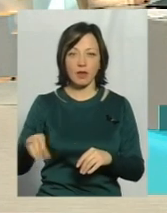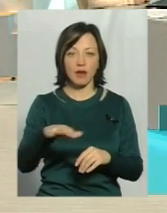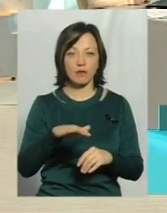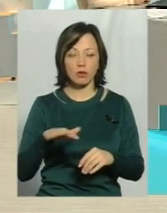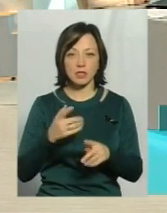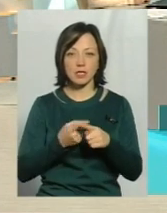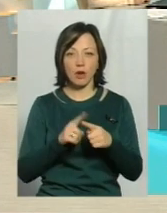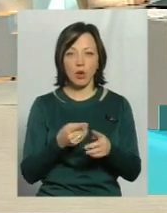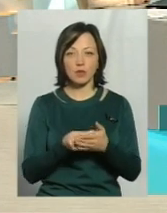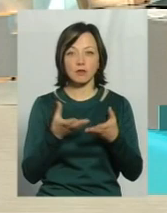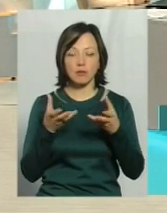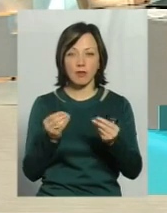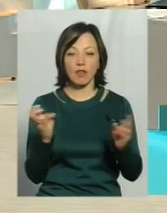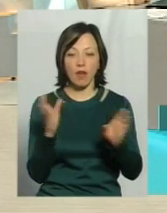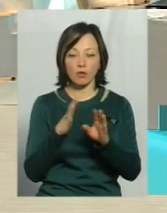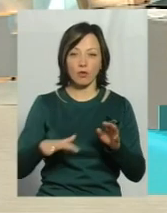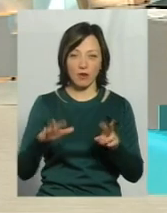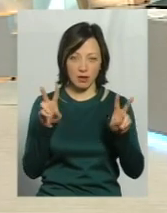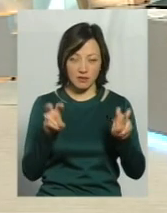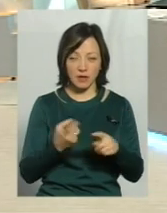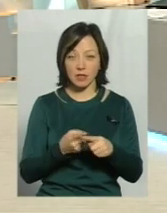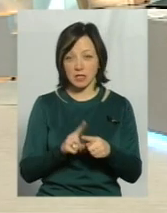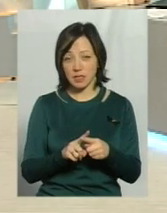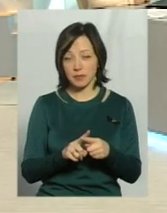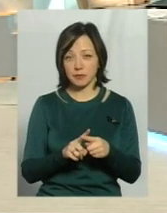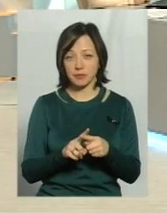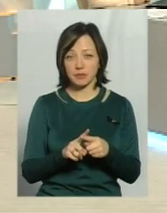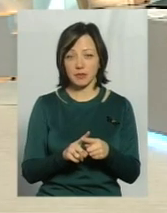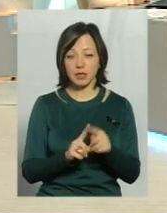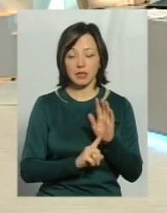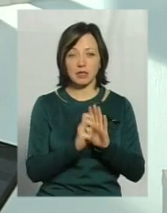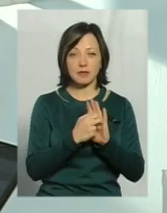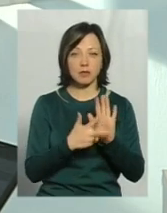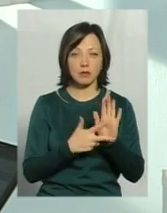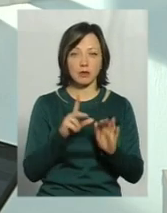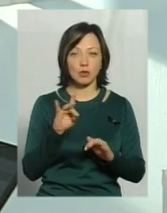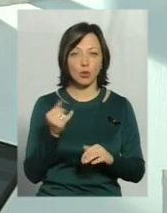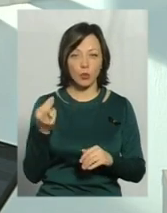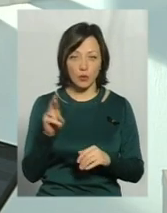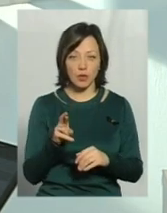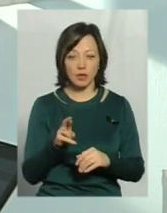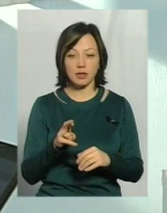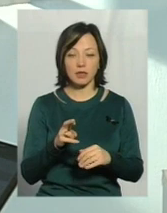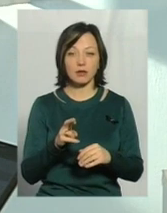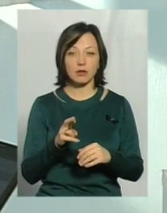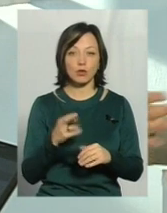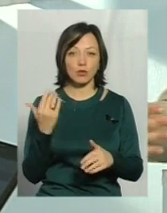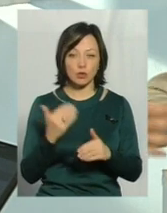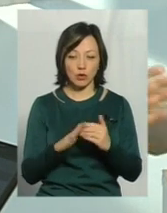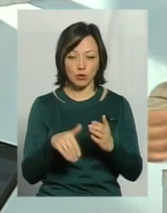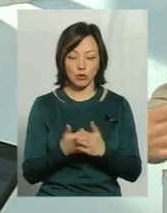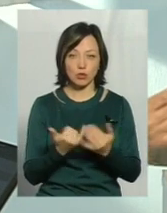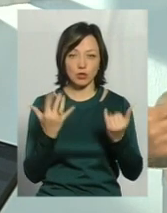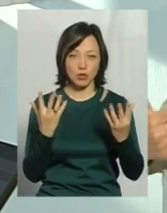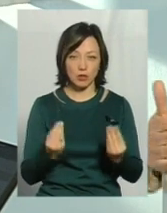європейську, оцінка впливу на довкілля назвали. І воно вже з 18 грудня. За тиждень до Нового року і до